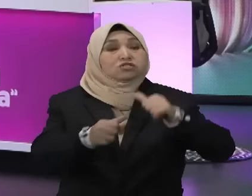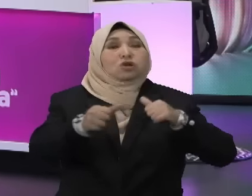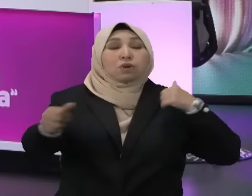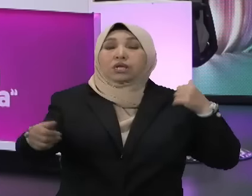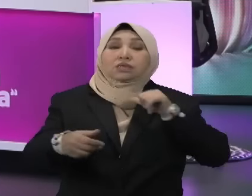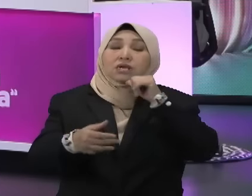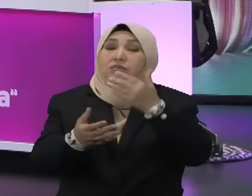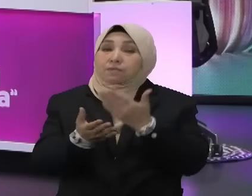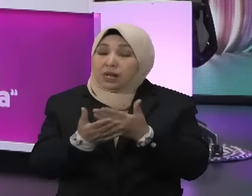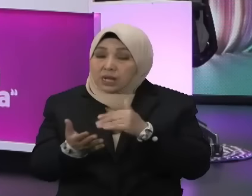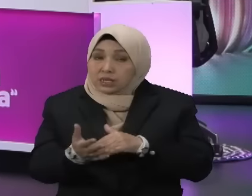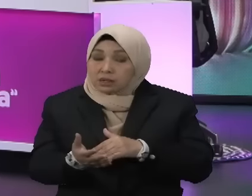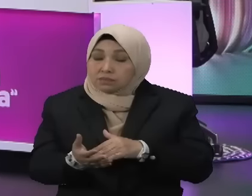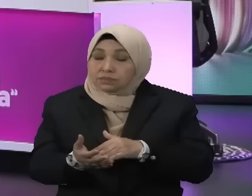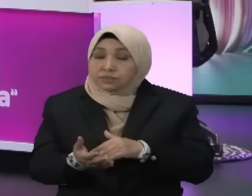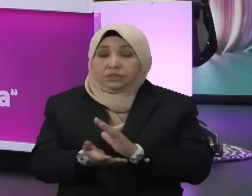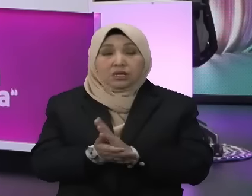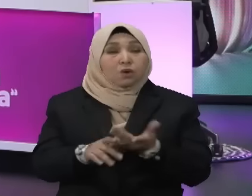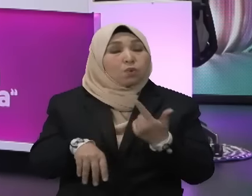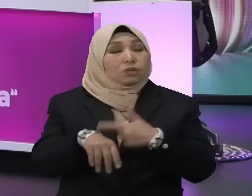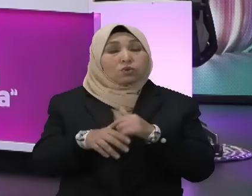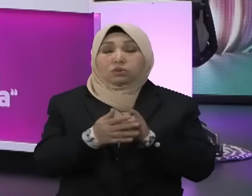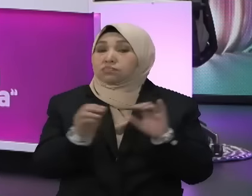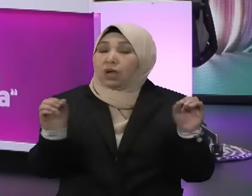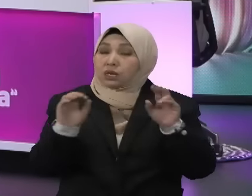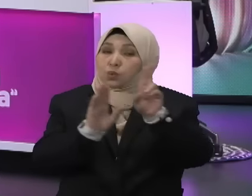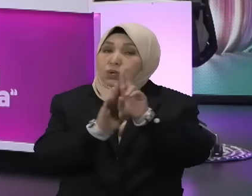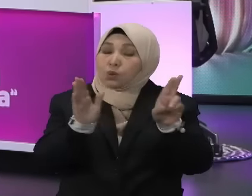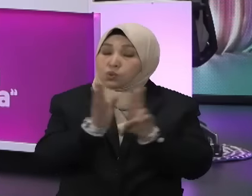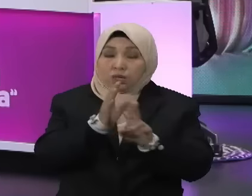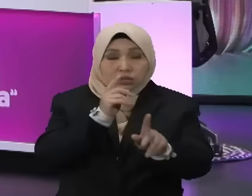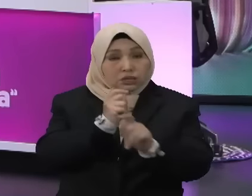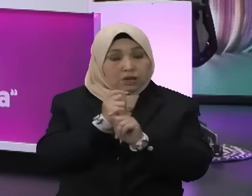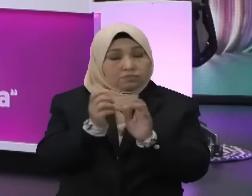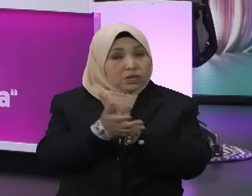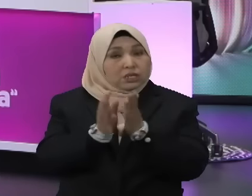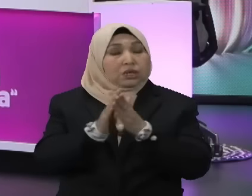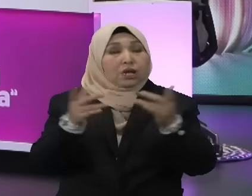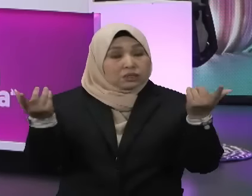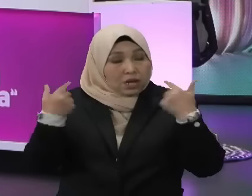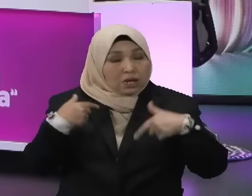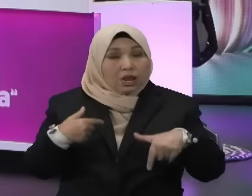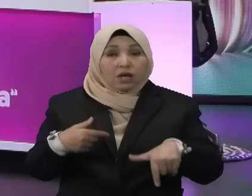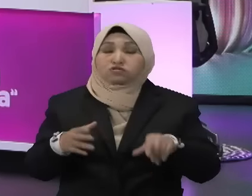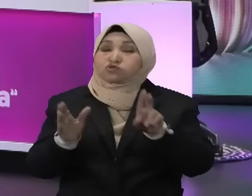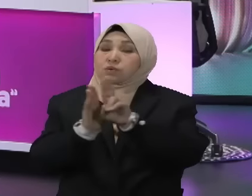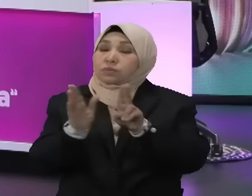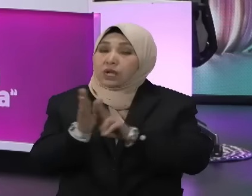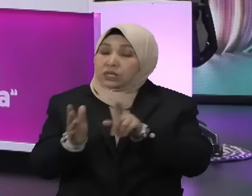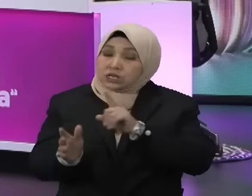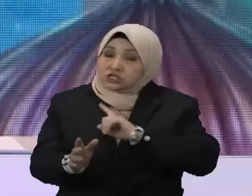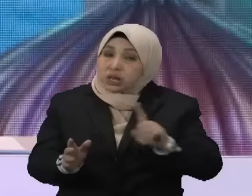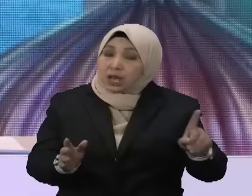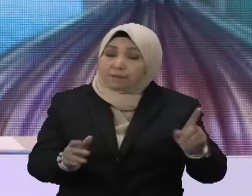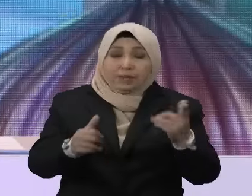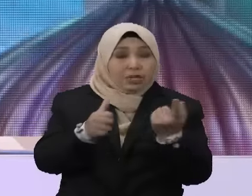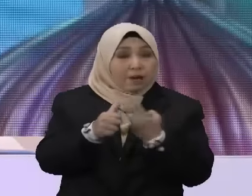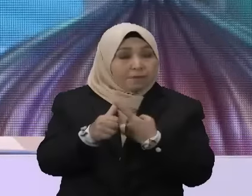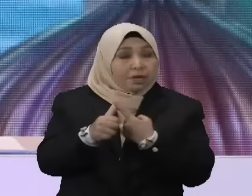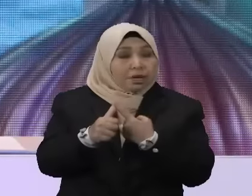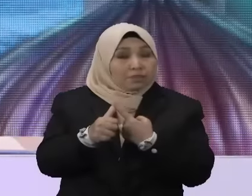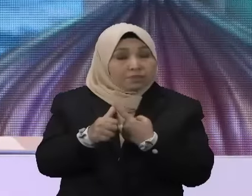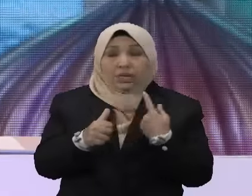sampai lagi. Jadi ketika itu tidak ada undang-undang tetap, maka datanglah syariat Islam mengatakan bahawasanya, pertama, satu,